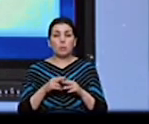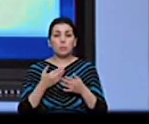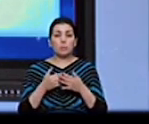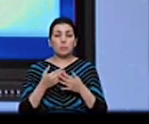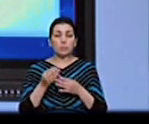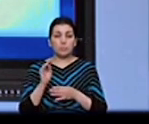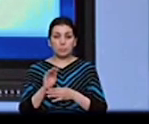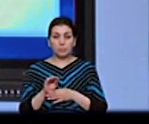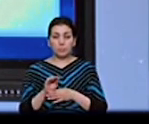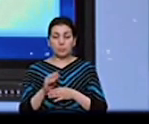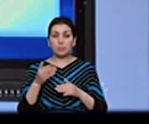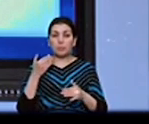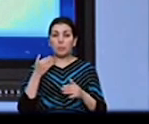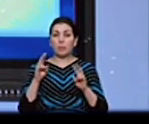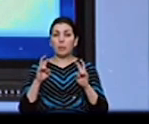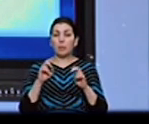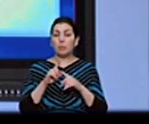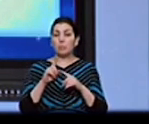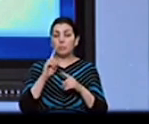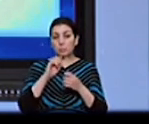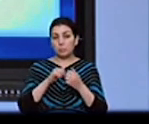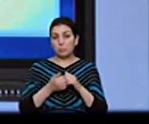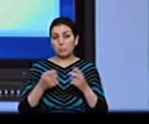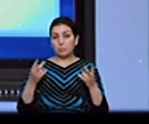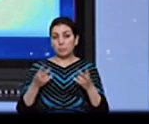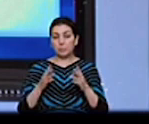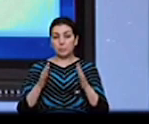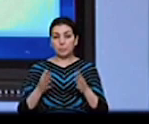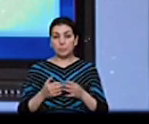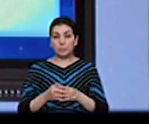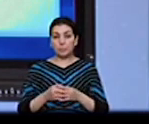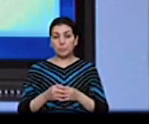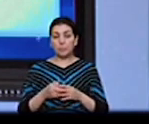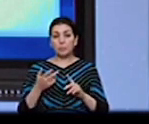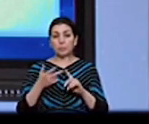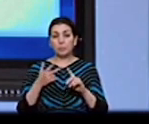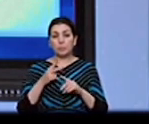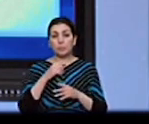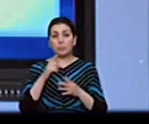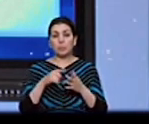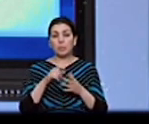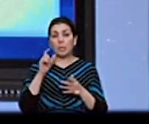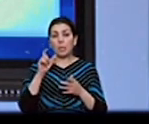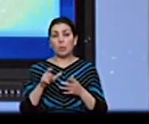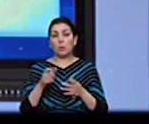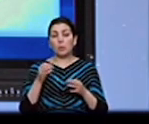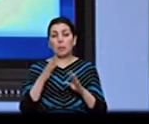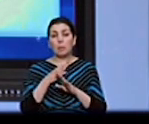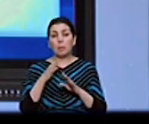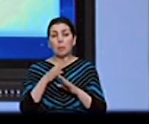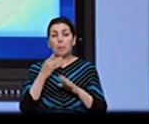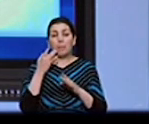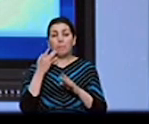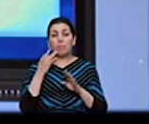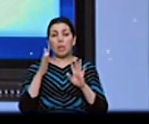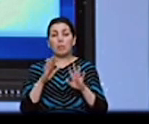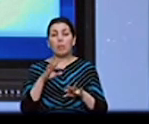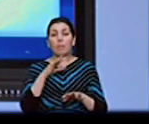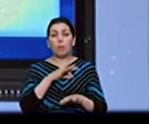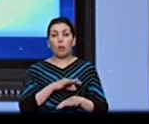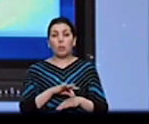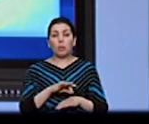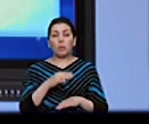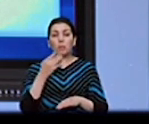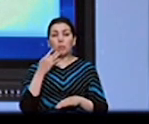Demak, avvalgi mavzularni ham yodga olishingiz kerak bo'ladi. Uchinchi savol, inson tabiatdan faqatgina